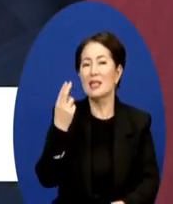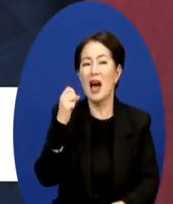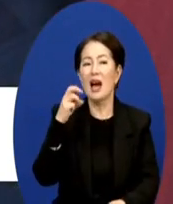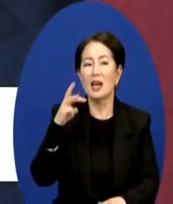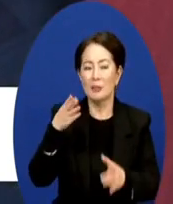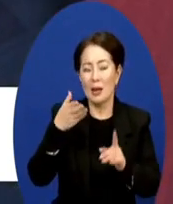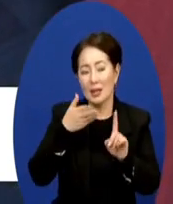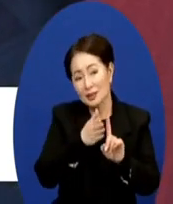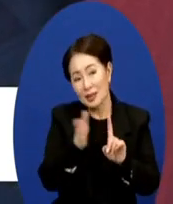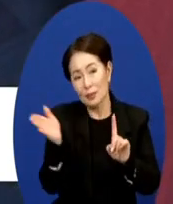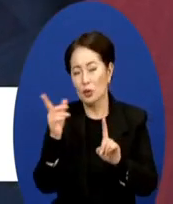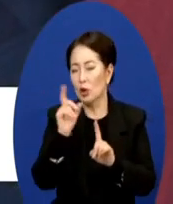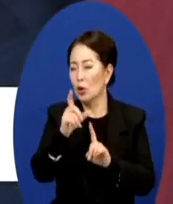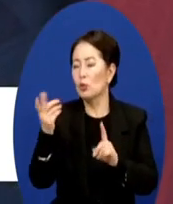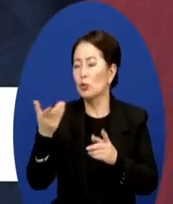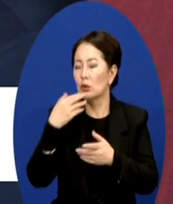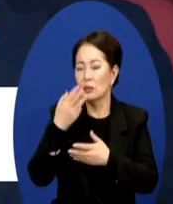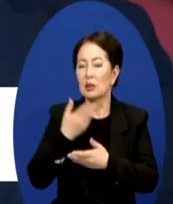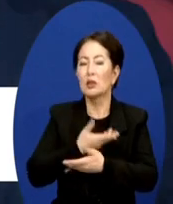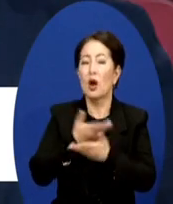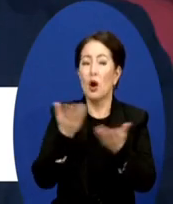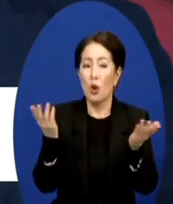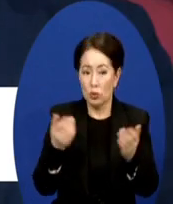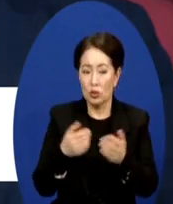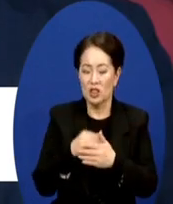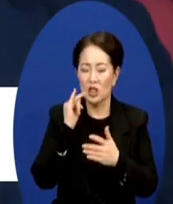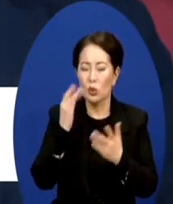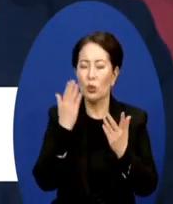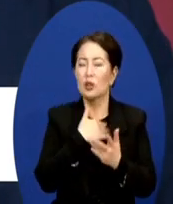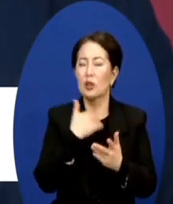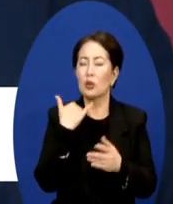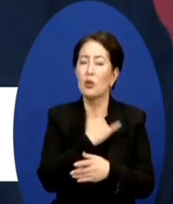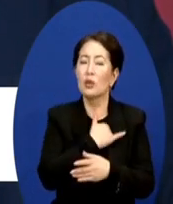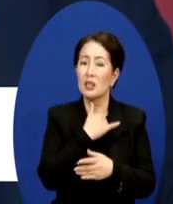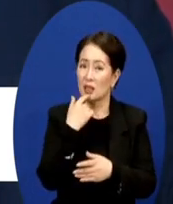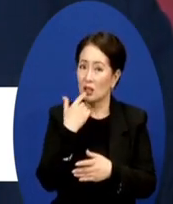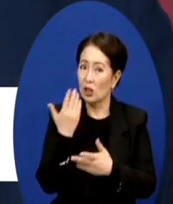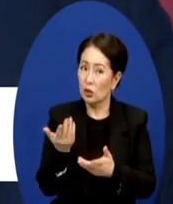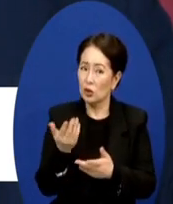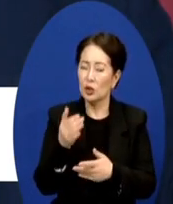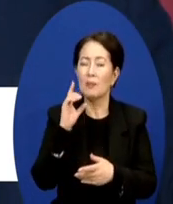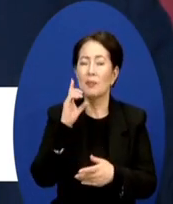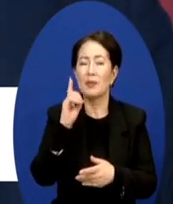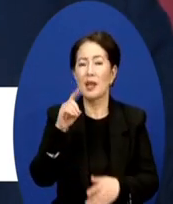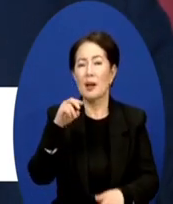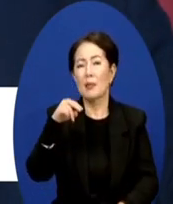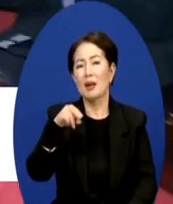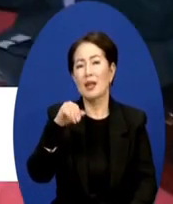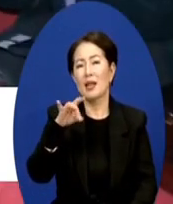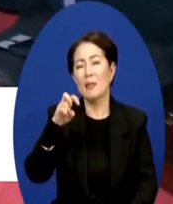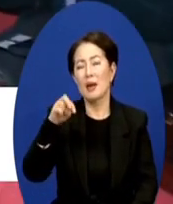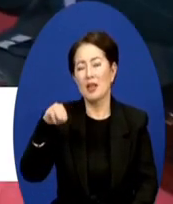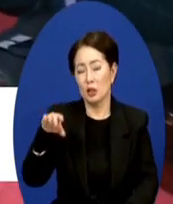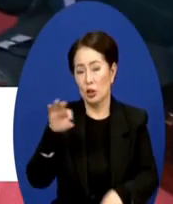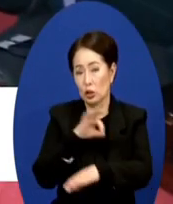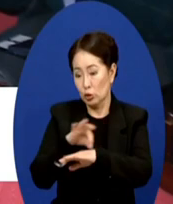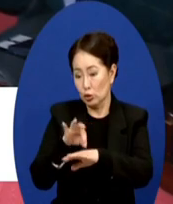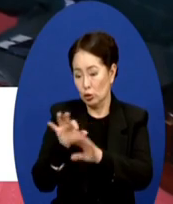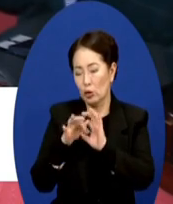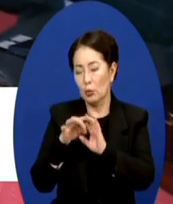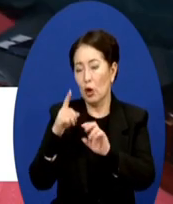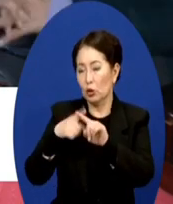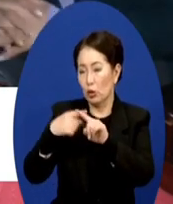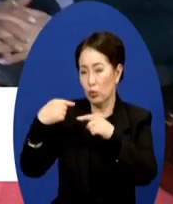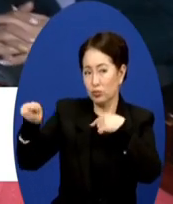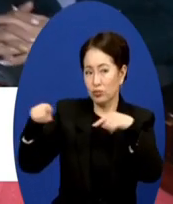дамжуулан олон нийтэд хүргэнэ гэсэн тайлбарыг улсын хурлын удирдлага өгч байна. За Ди парламент төслийн талаар орон нутгийн зарим иргэн